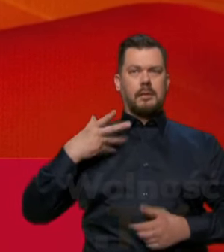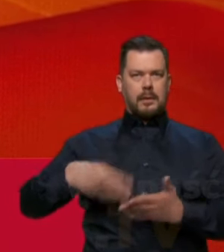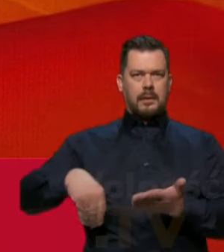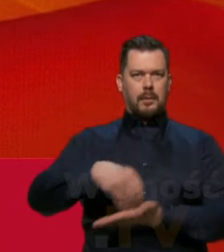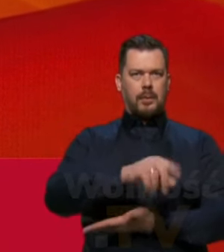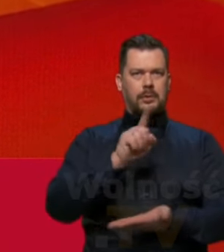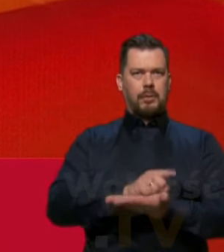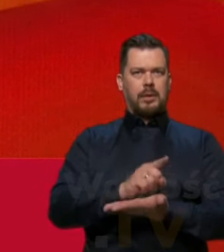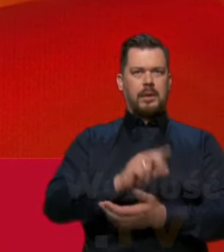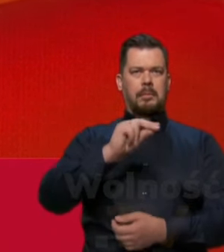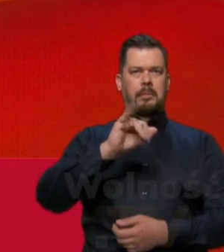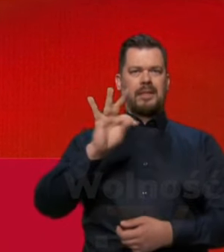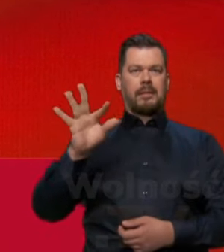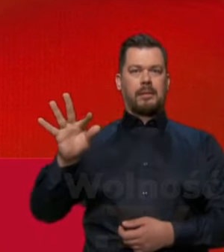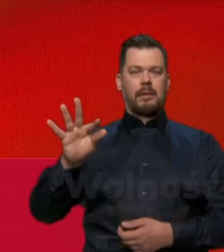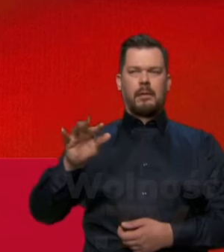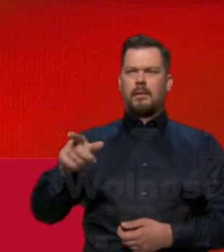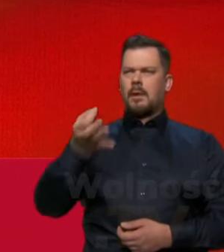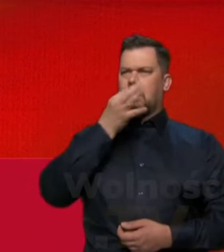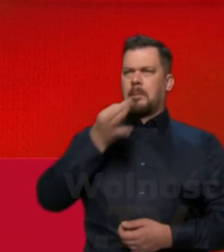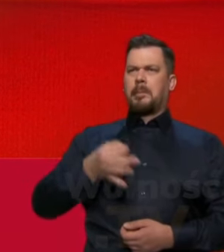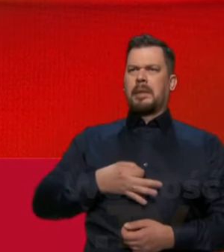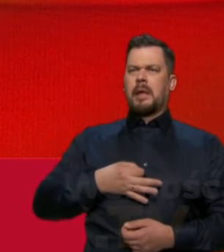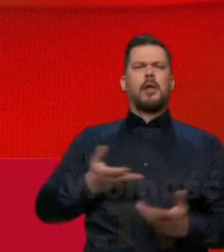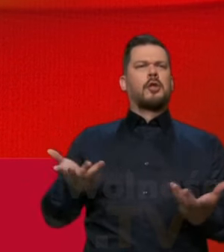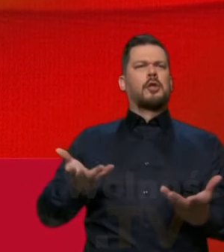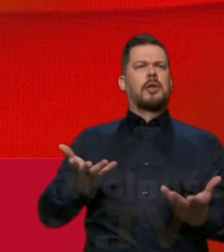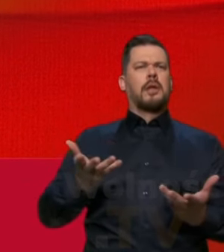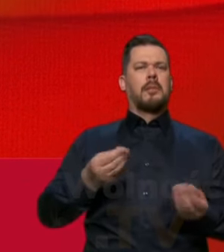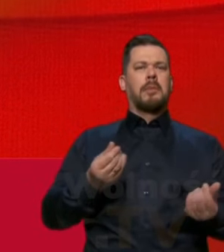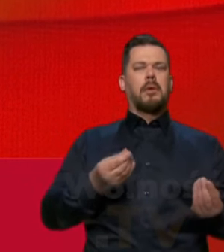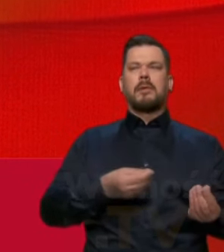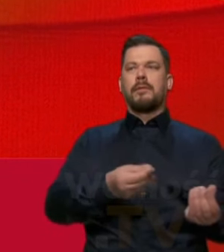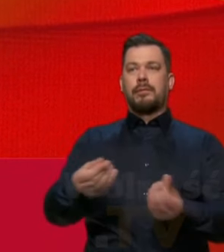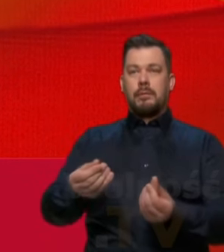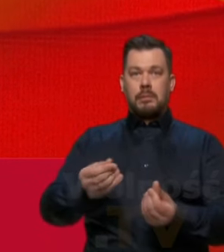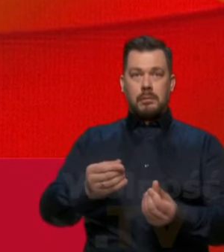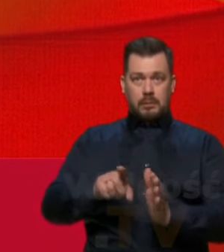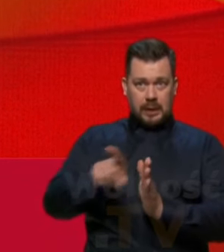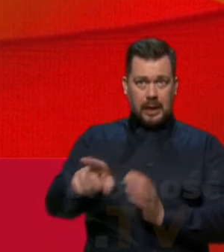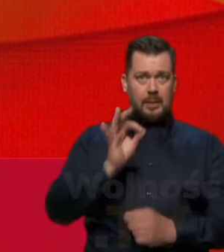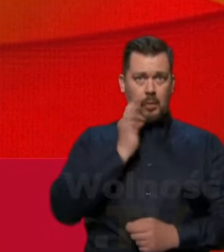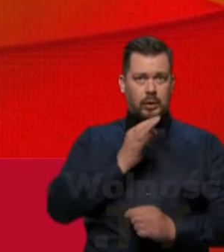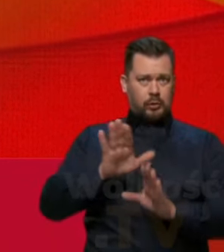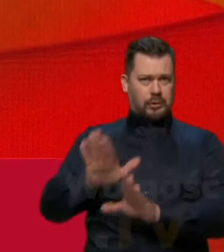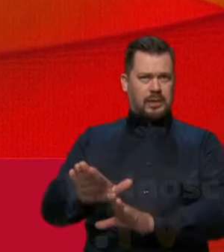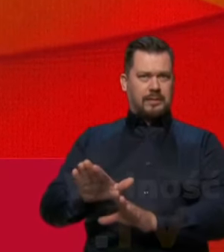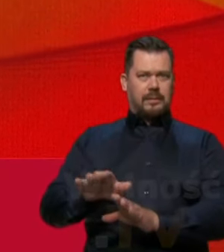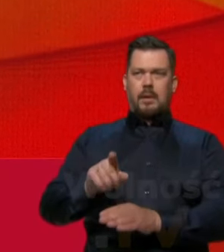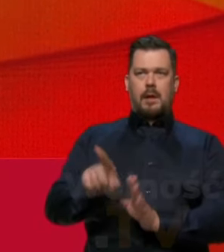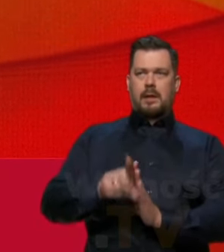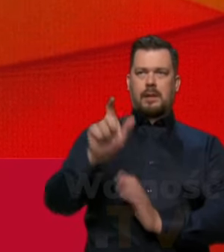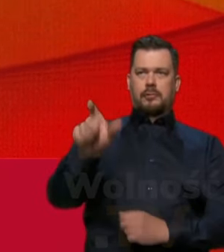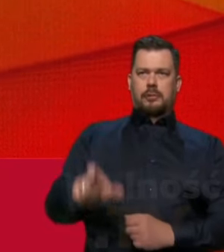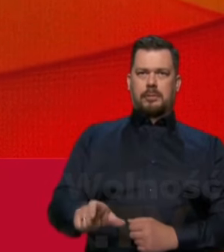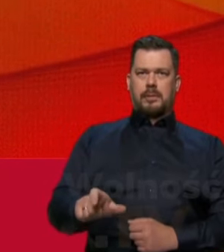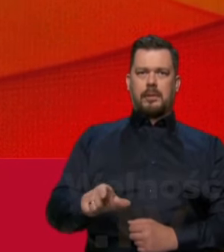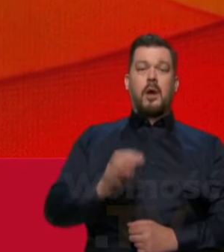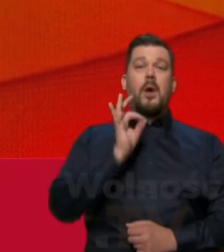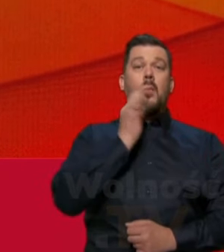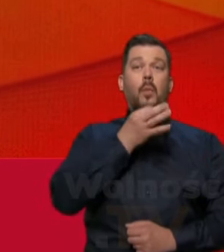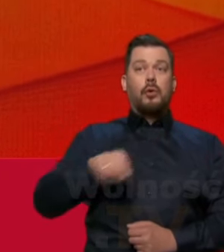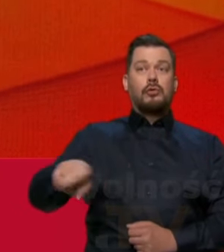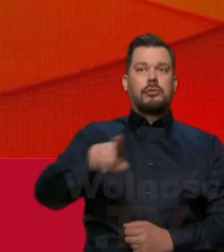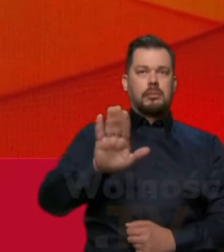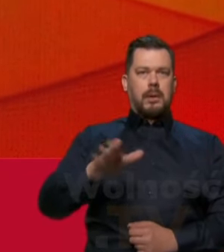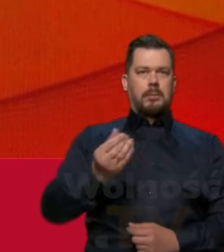płacą podatku PIT. Jeżeli mnie pan pyta, w których kieszeniach mają być te pieniądze, mają być w kieszeniach młodych, a nie w pańskiej, bo wiem, że ci młodzi ludzie lepiej je